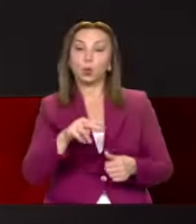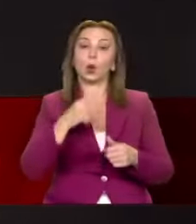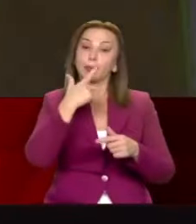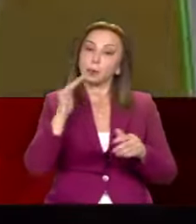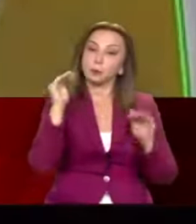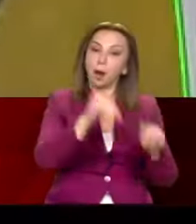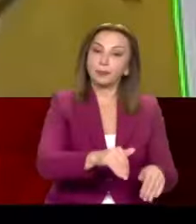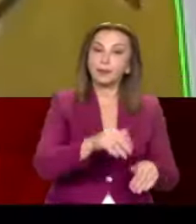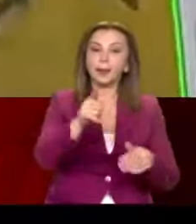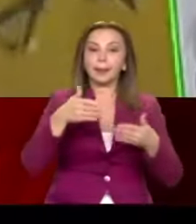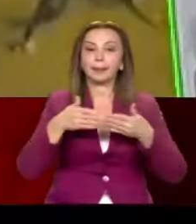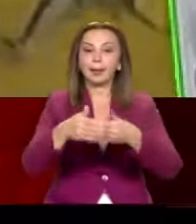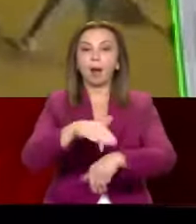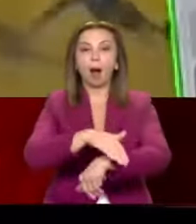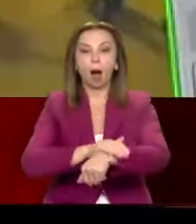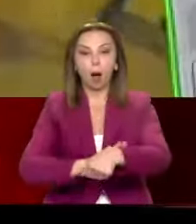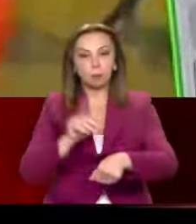denize